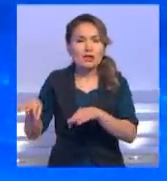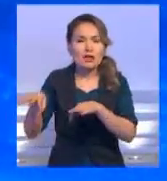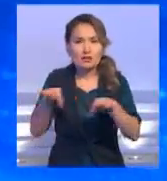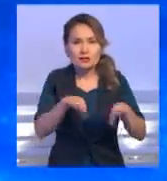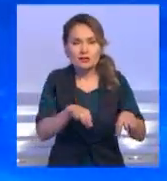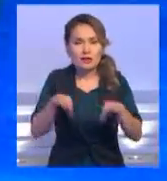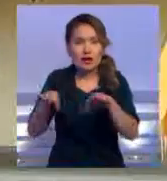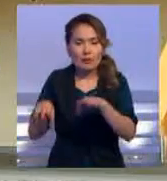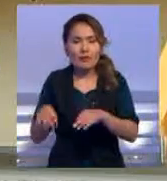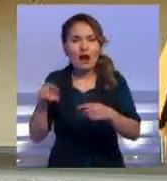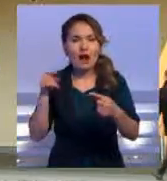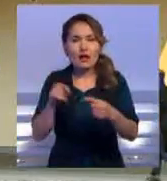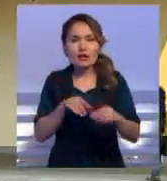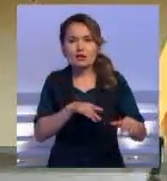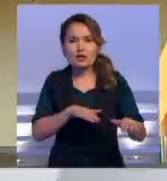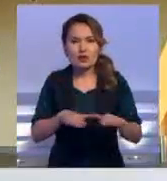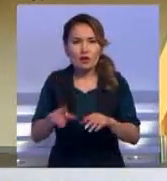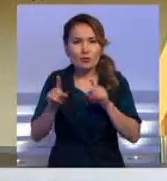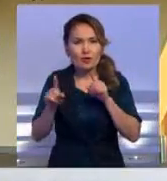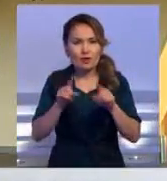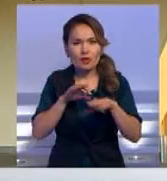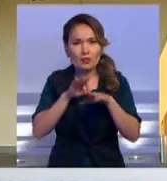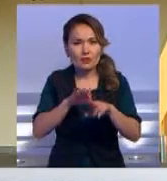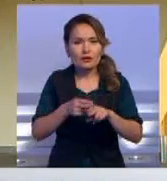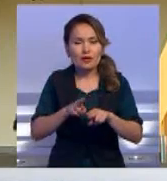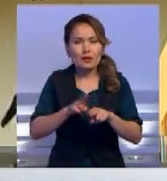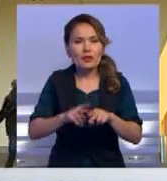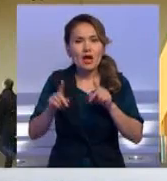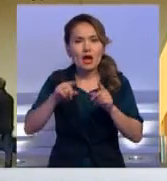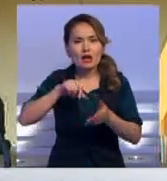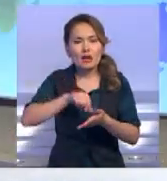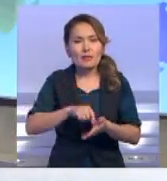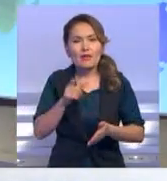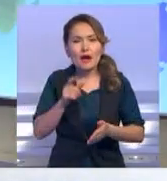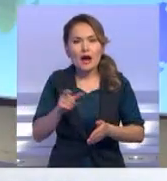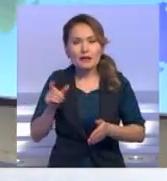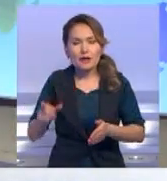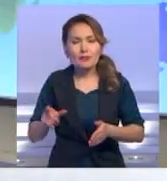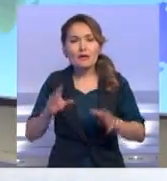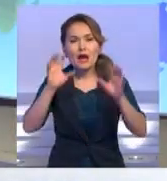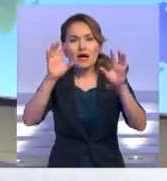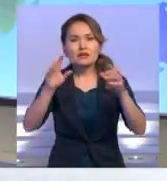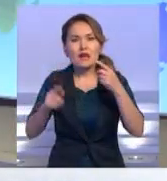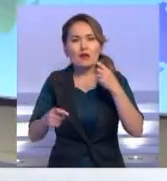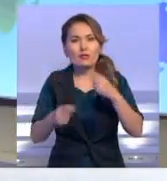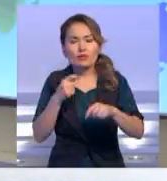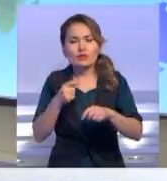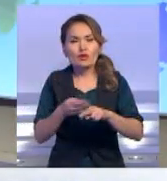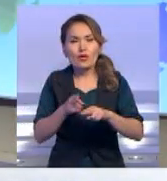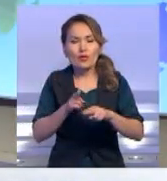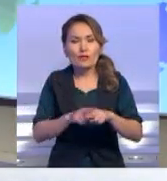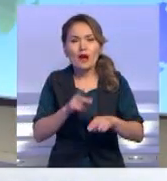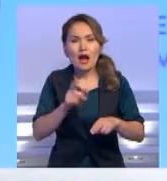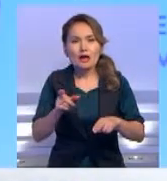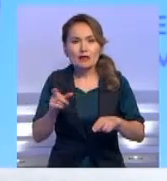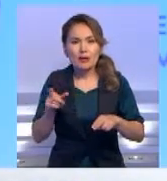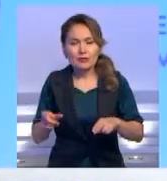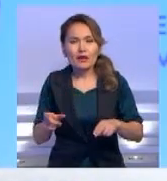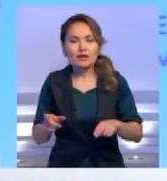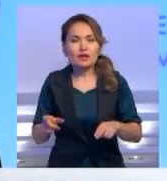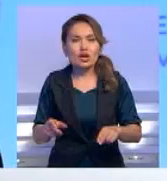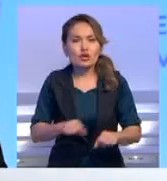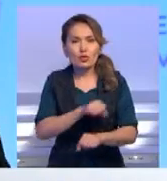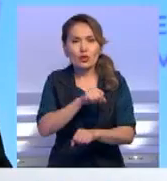келісім Нигер астанасында өткен конференцияда жасалды. Жиынға қатысқандар адамды заңсыз таситындардың жолын бөгеу үшін